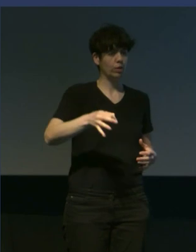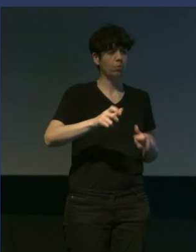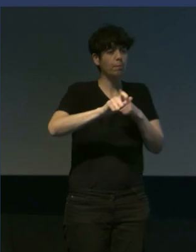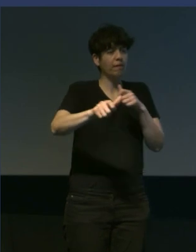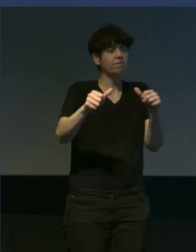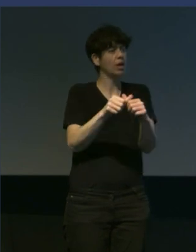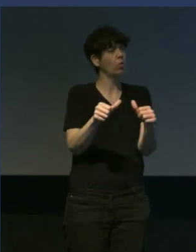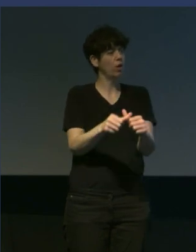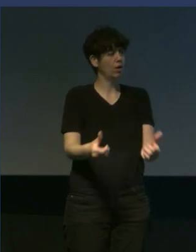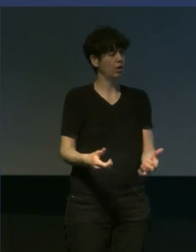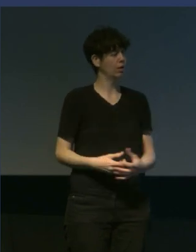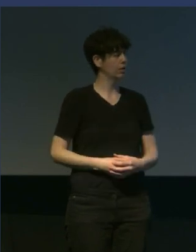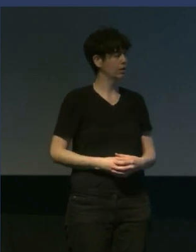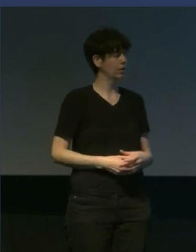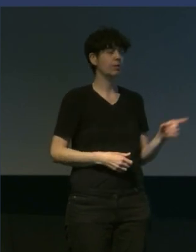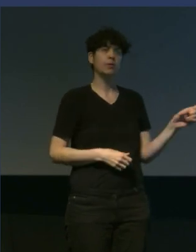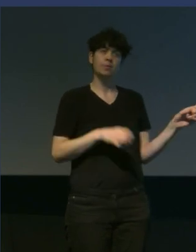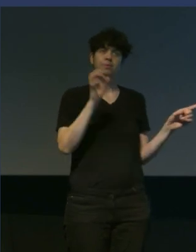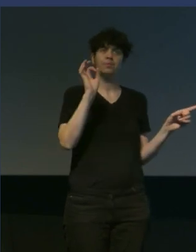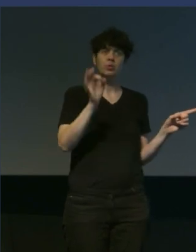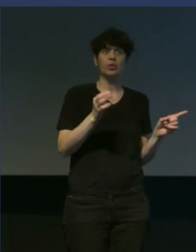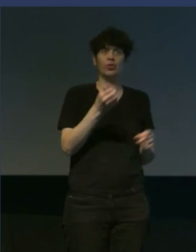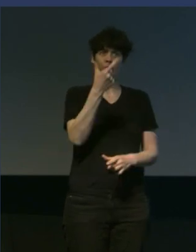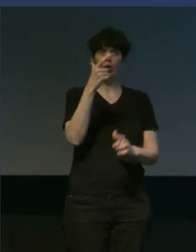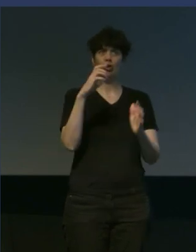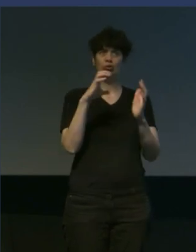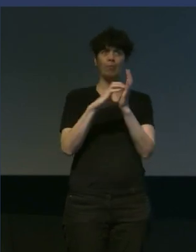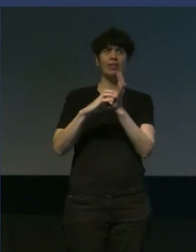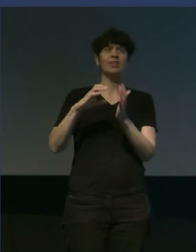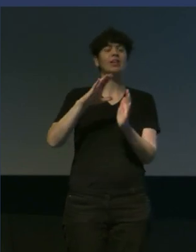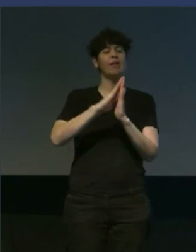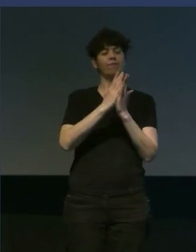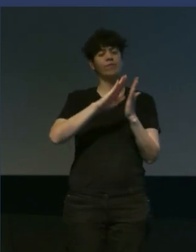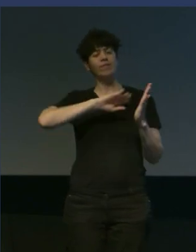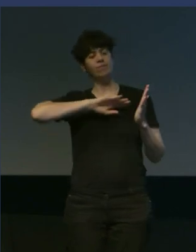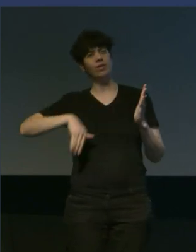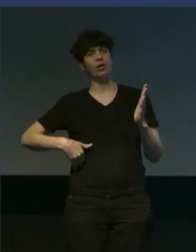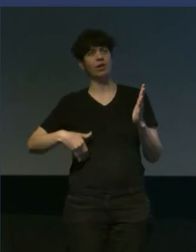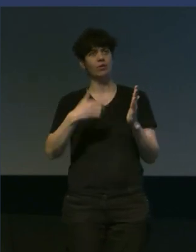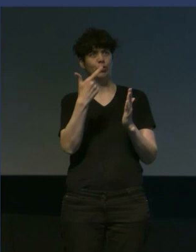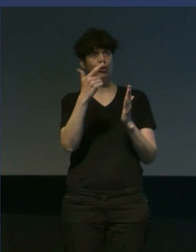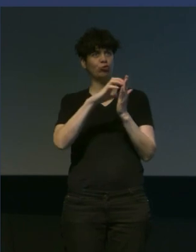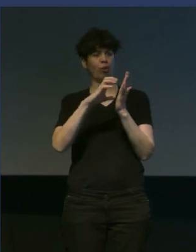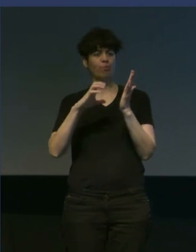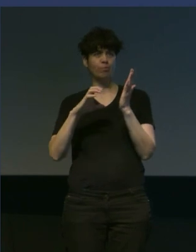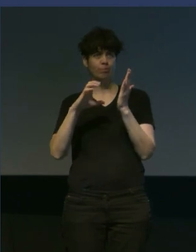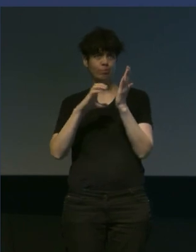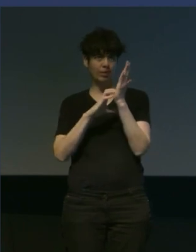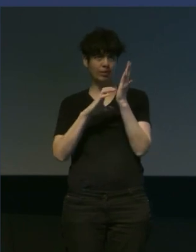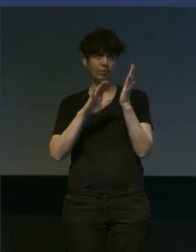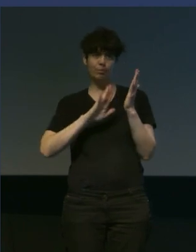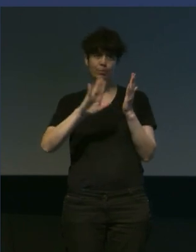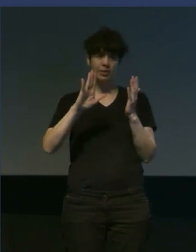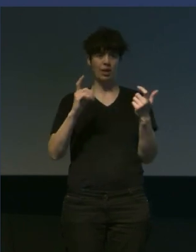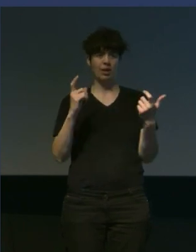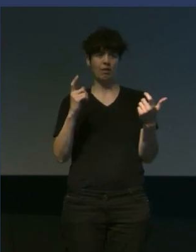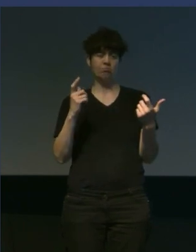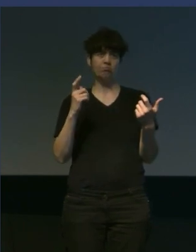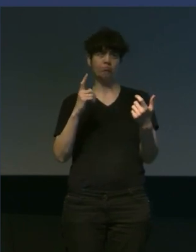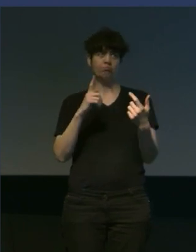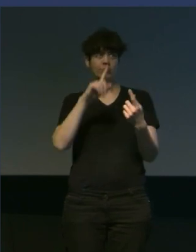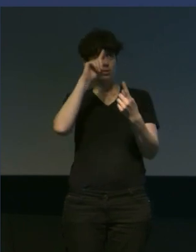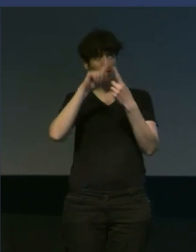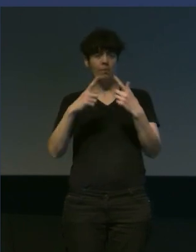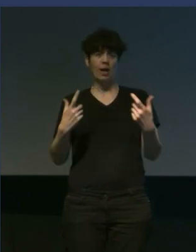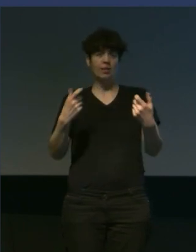Oui, et il y a deux chapitres à la fin du livre qui abordent beaucoup plus les questions d'adaptation, et